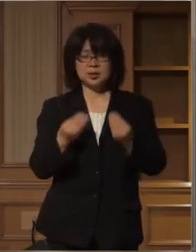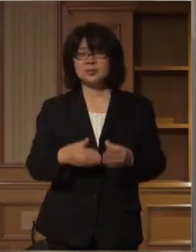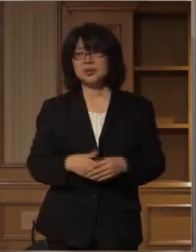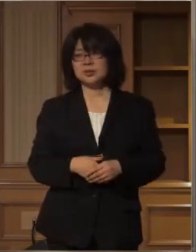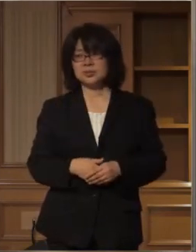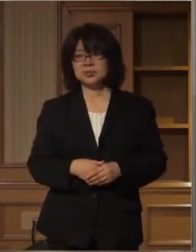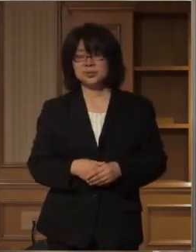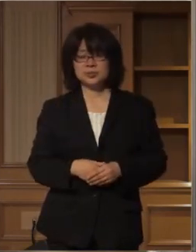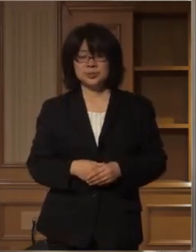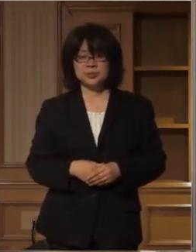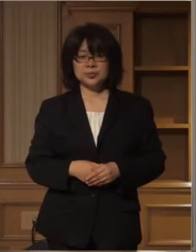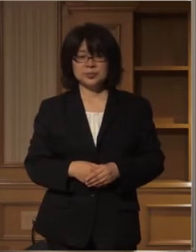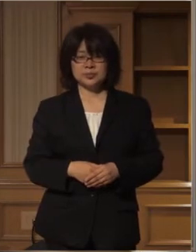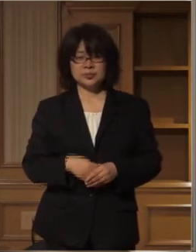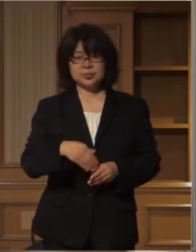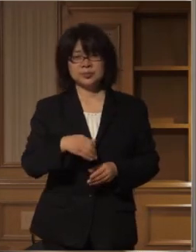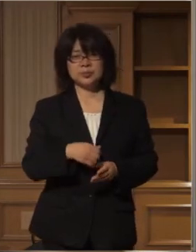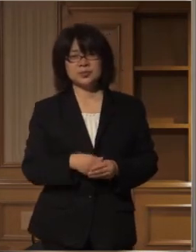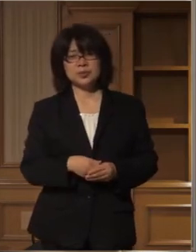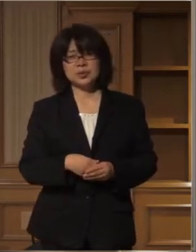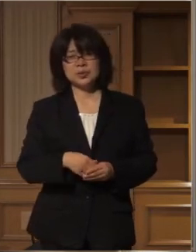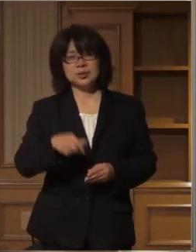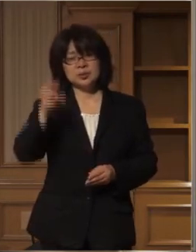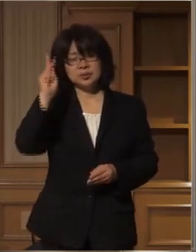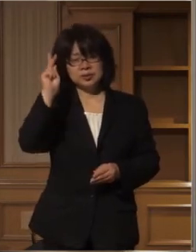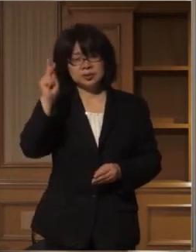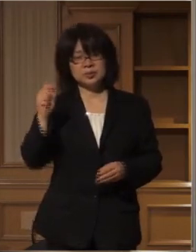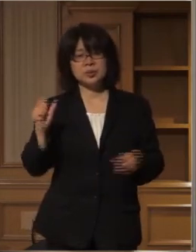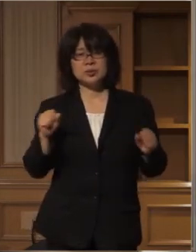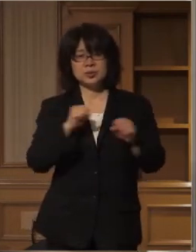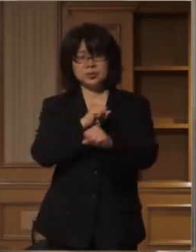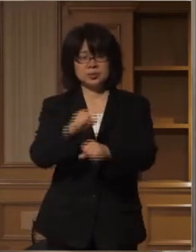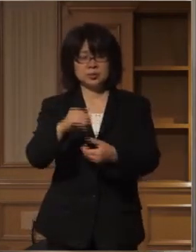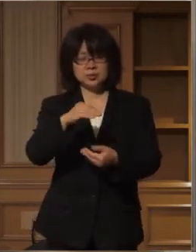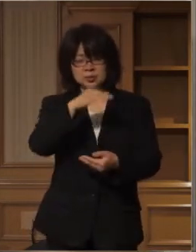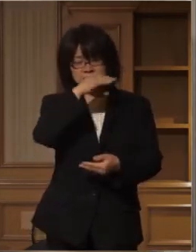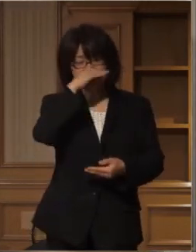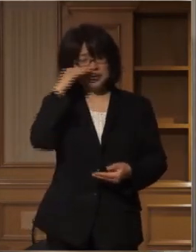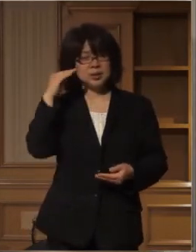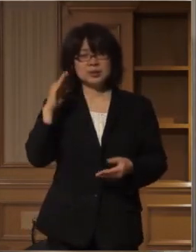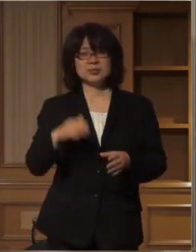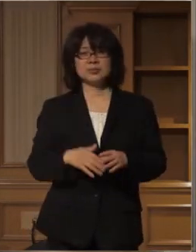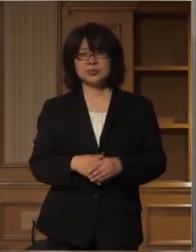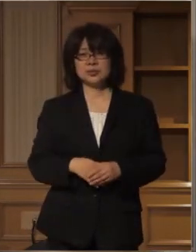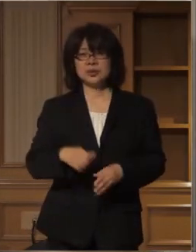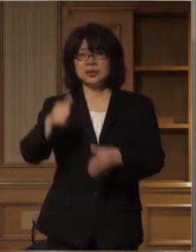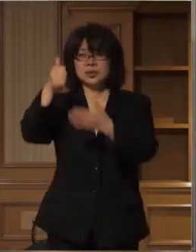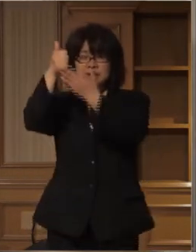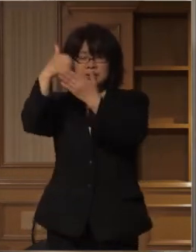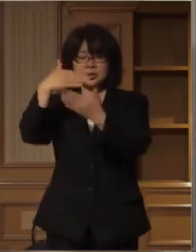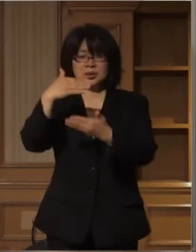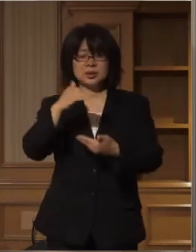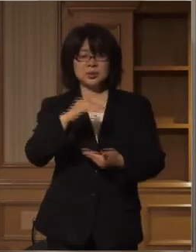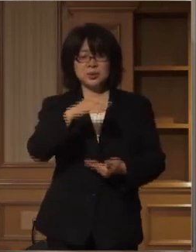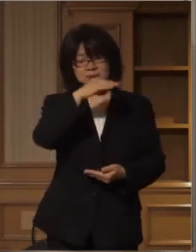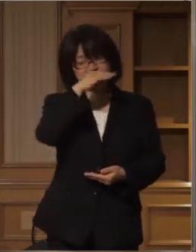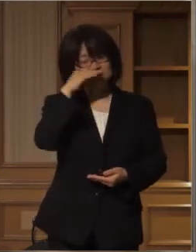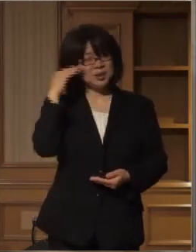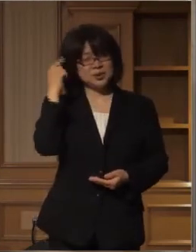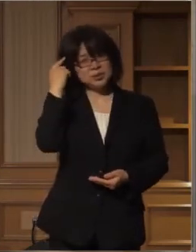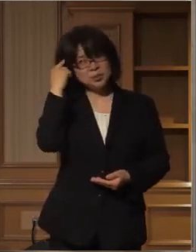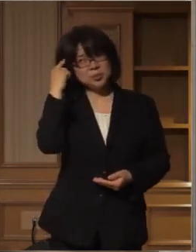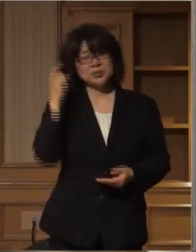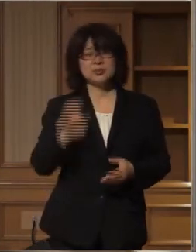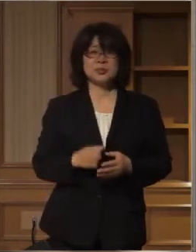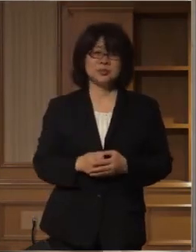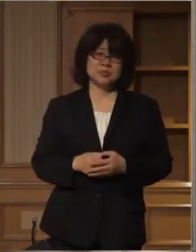でこう開かれているわけなんですね。ですので本当に神様が語られたことっていうのは素晴らしいなと思います。で殉